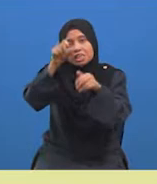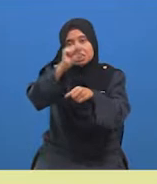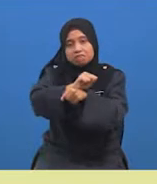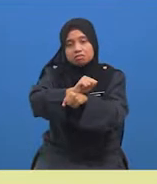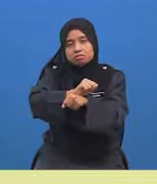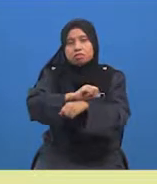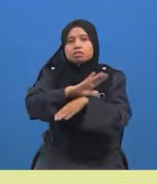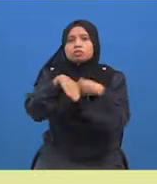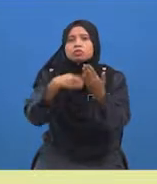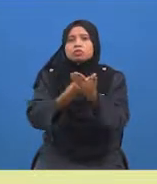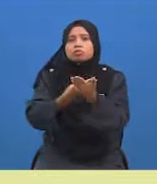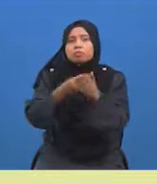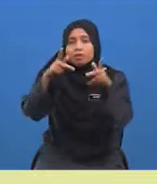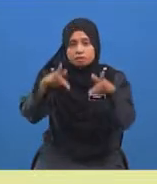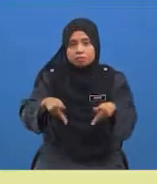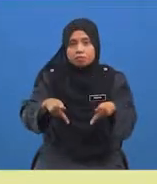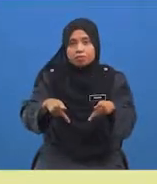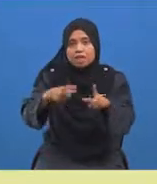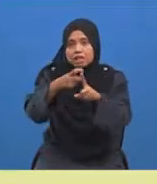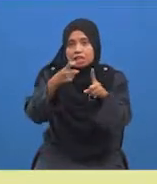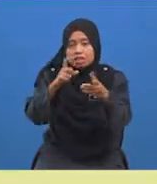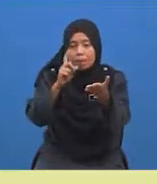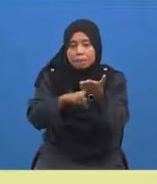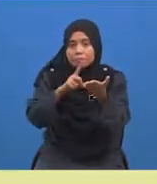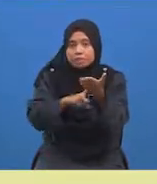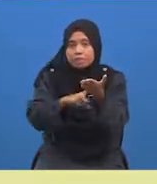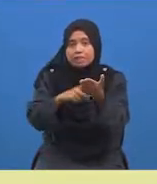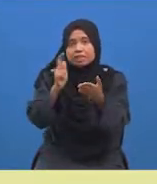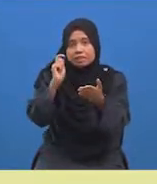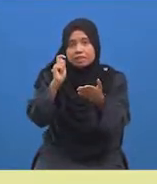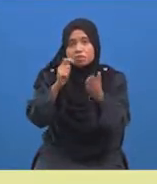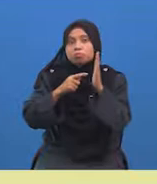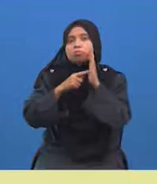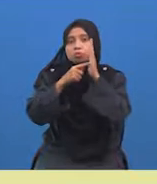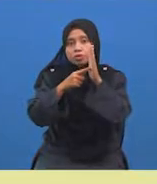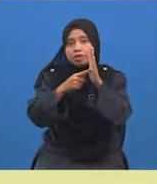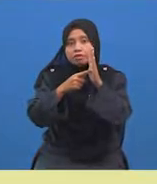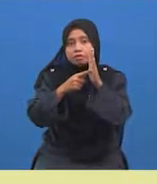Para pelajar sekalian, dari perbincangan di atas menunjukkan bahawa